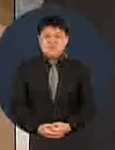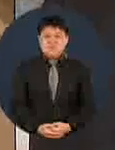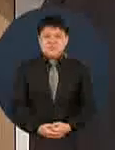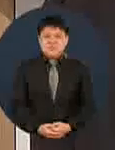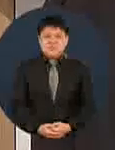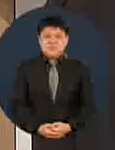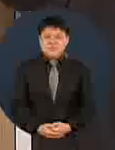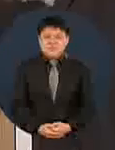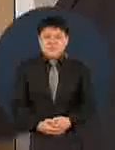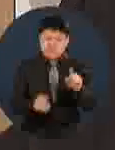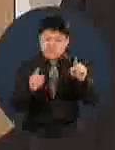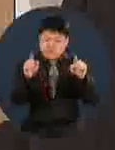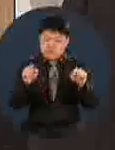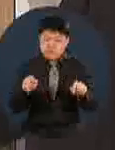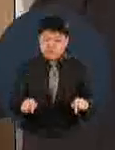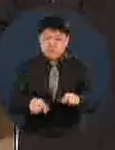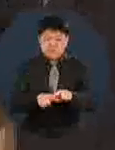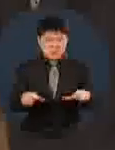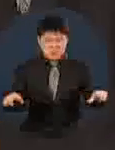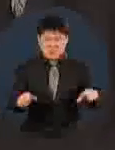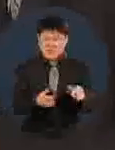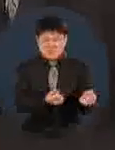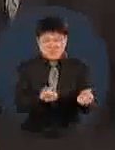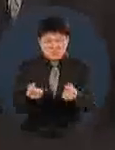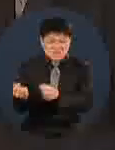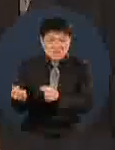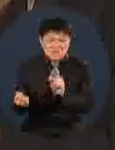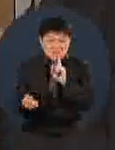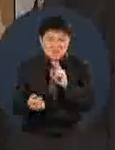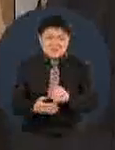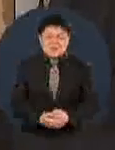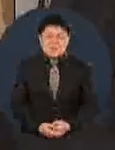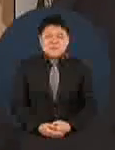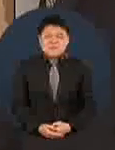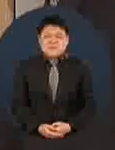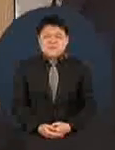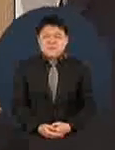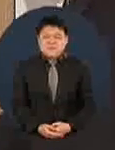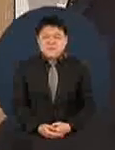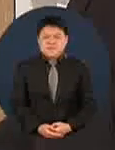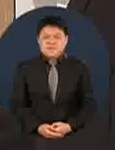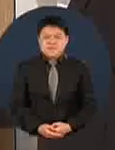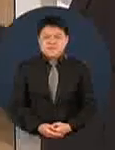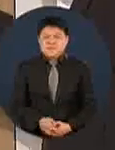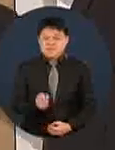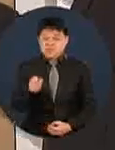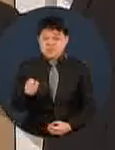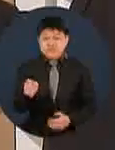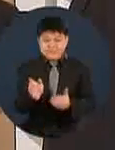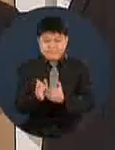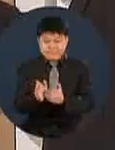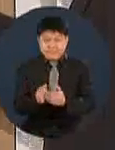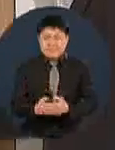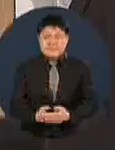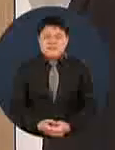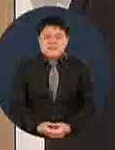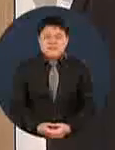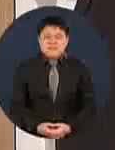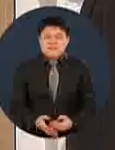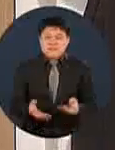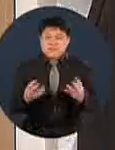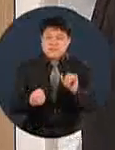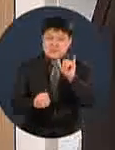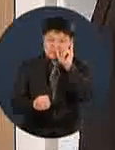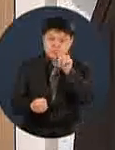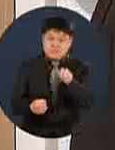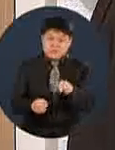화점을 차지하고 여기까지는 뭐 많이 나오는 바둑입니다. 네, 날짜를 걸쳐서 받아주고 여기까지 갔어요. 네. 이건 뭐 많이 나오는 그런